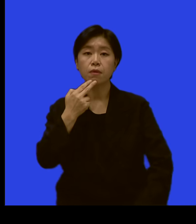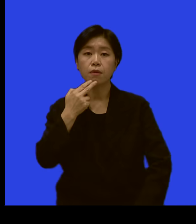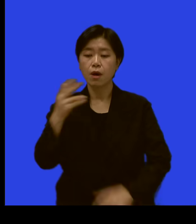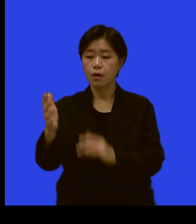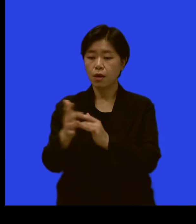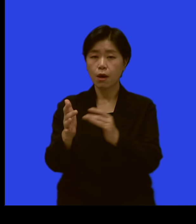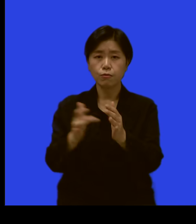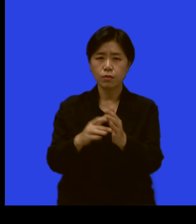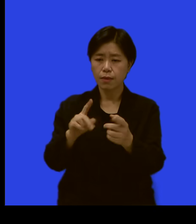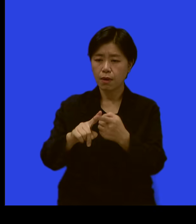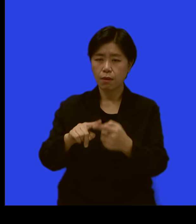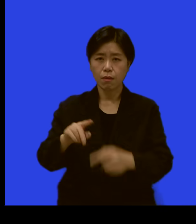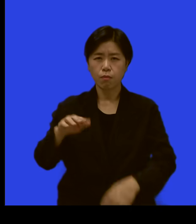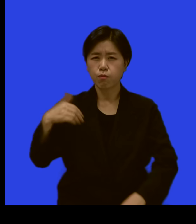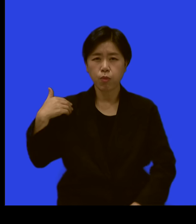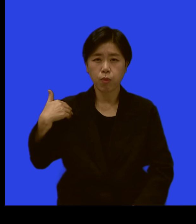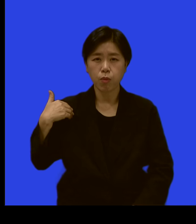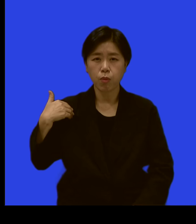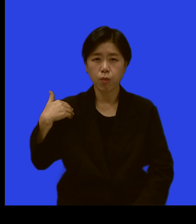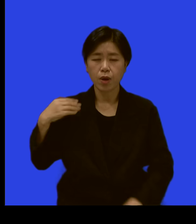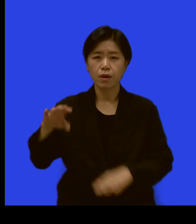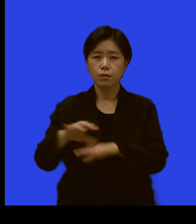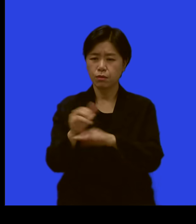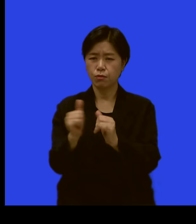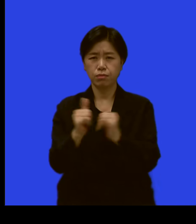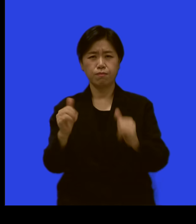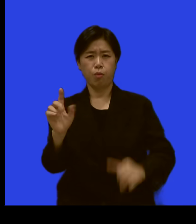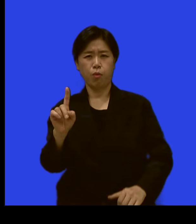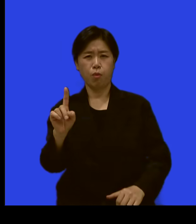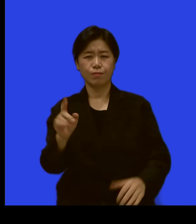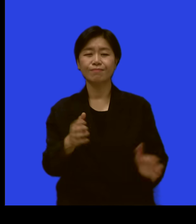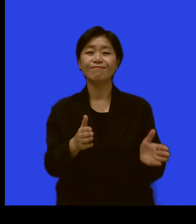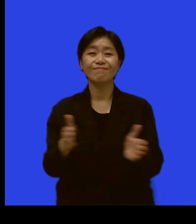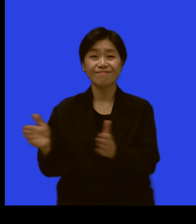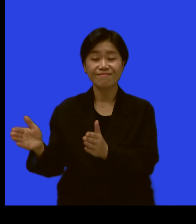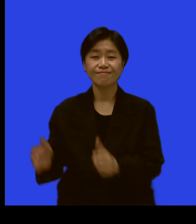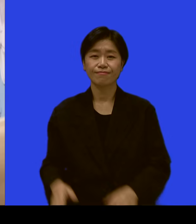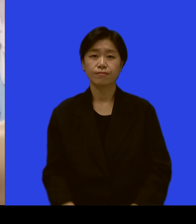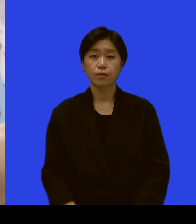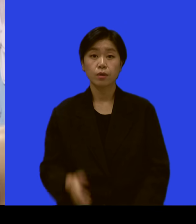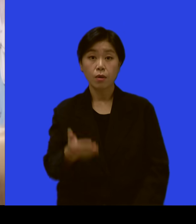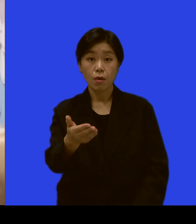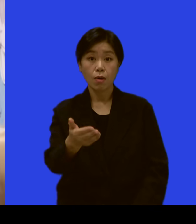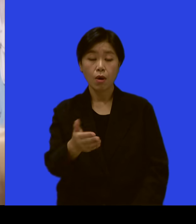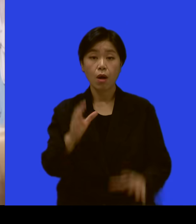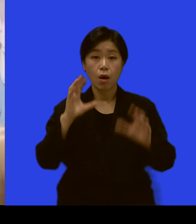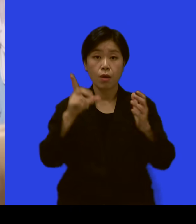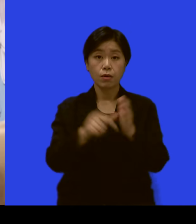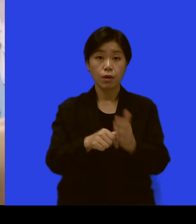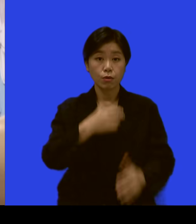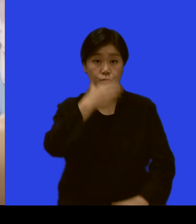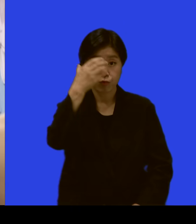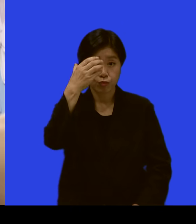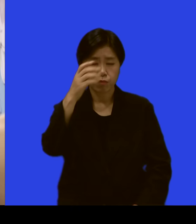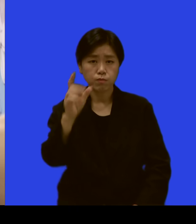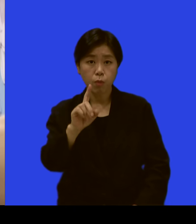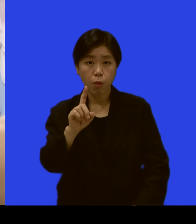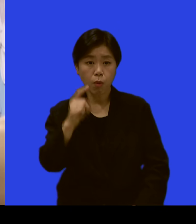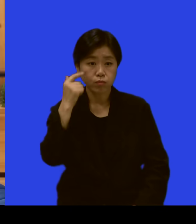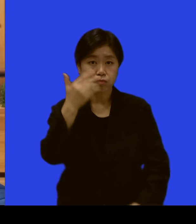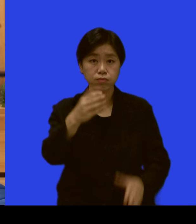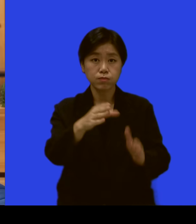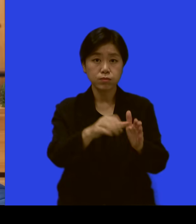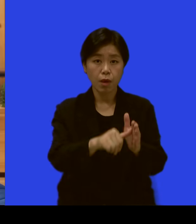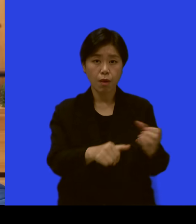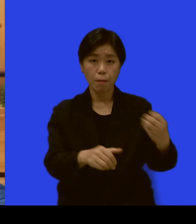못하는 예수님을 닮지 않은 그리스도인. 전도사님 어릴 적 꿈을 보니까 네네. 보통은 이제 어릴 적 꿈이 뭐 사자 들어가는 직업이 많은데